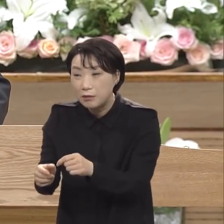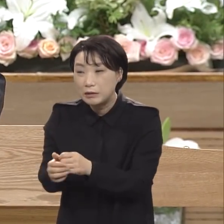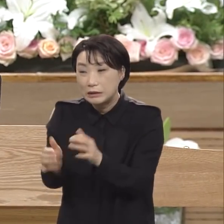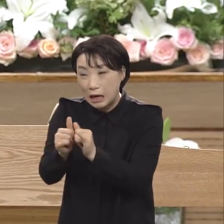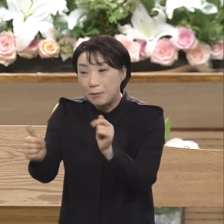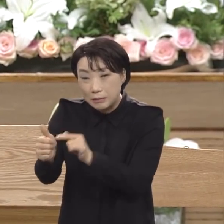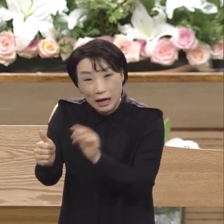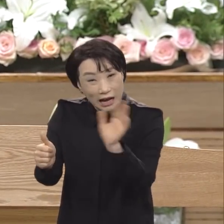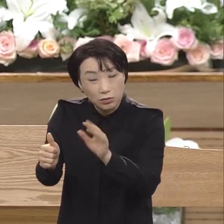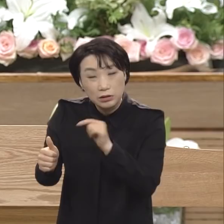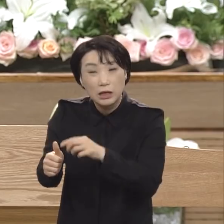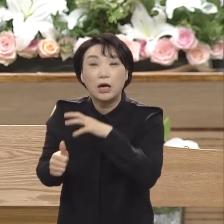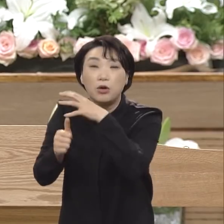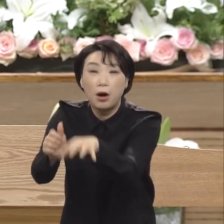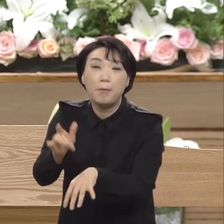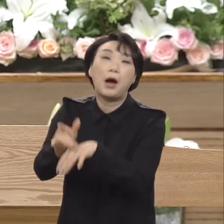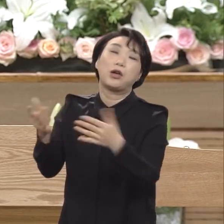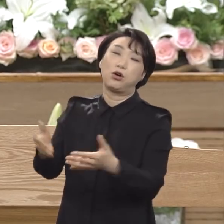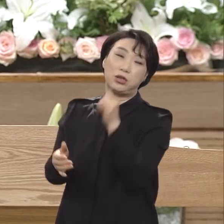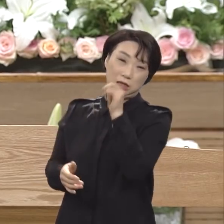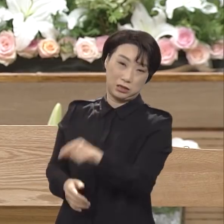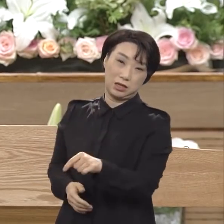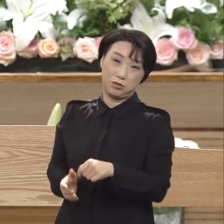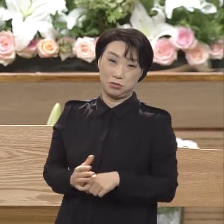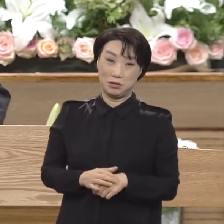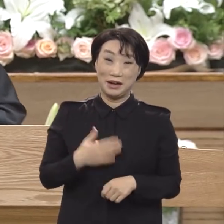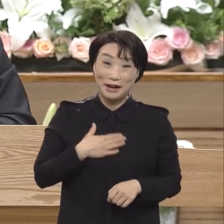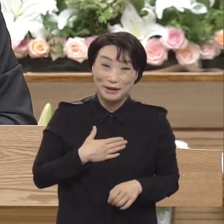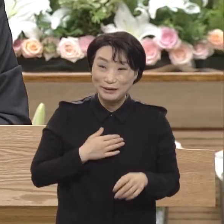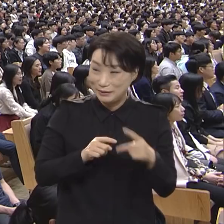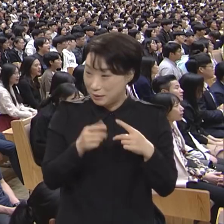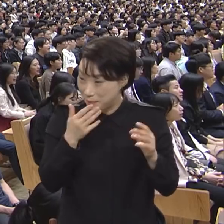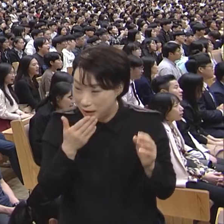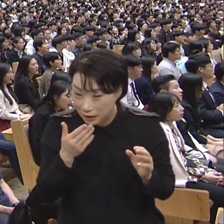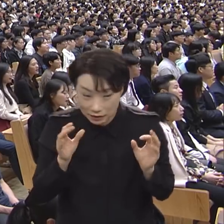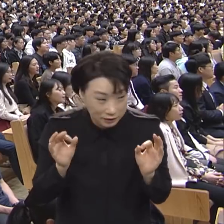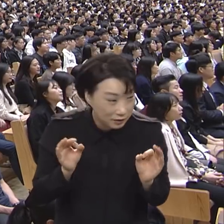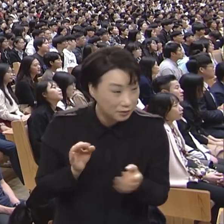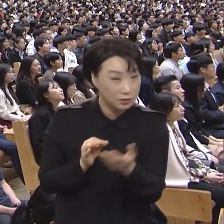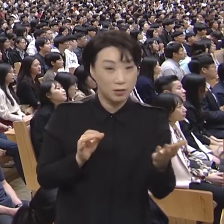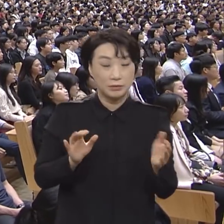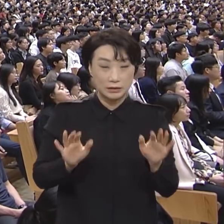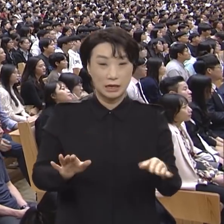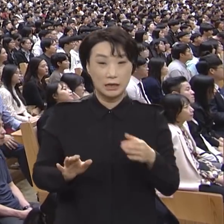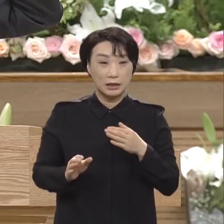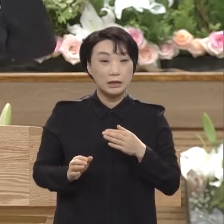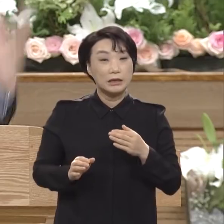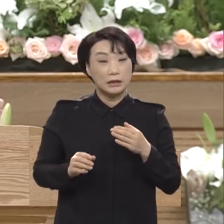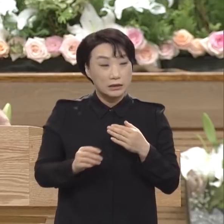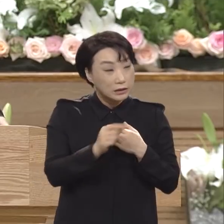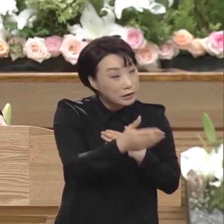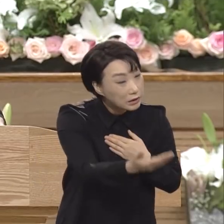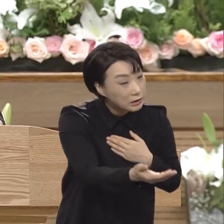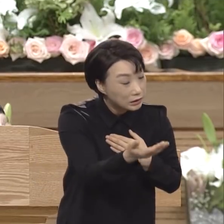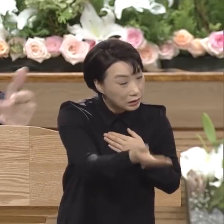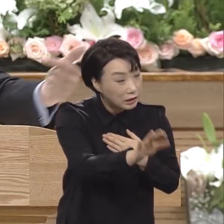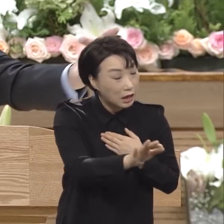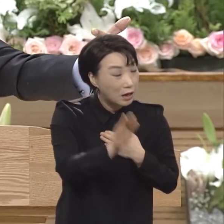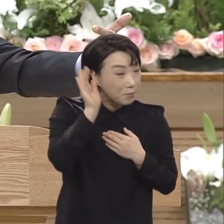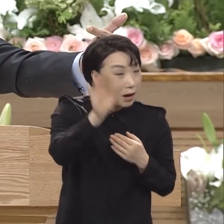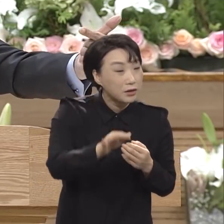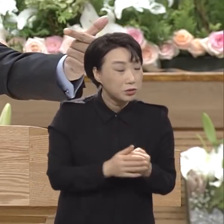이용하는 사단의 역사라는 거야. 이해됩니까? 내가 장차 받을 고난을 두려워